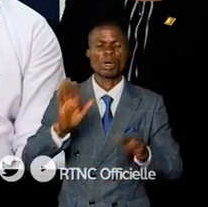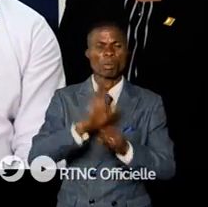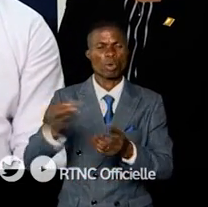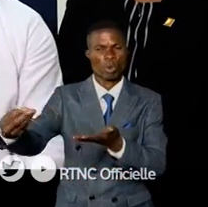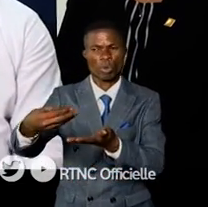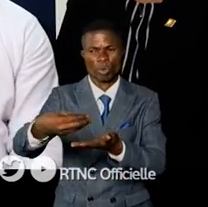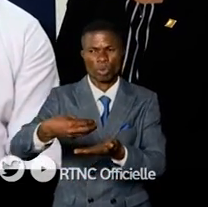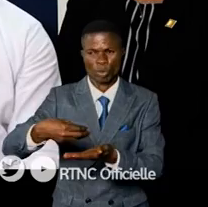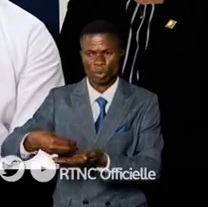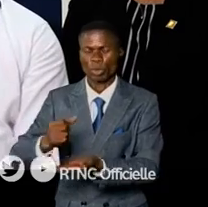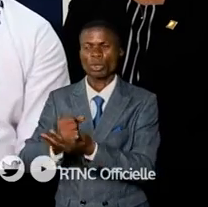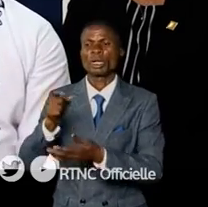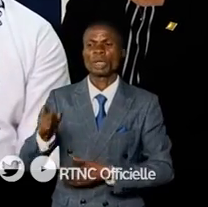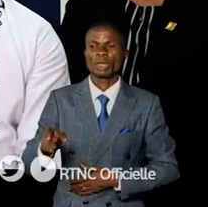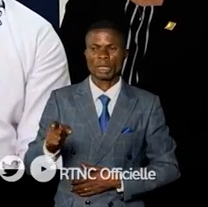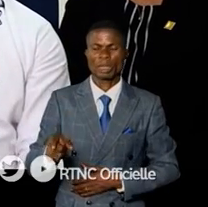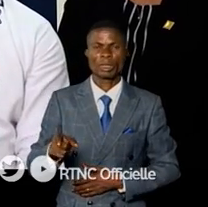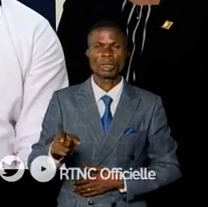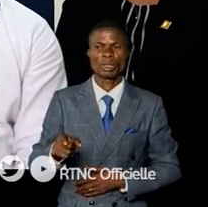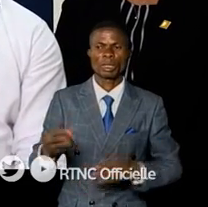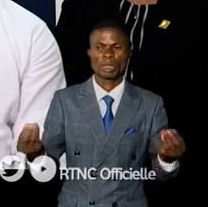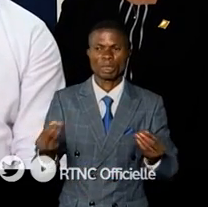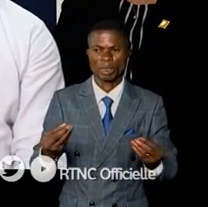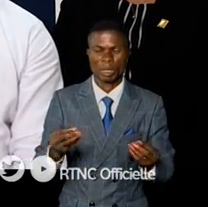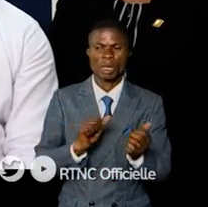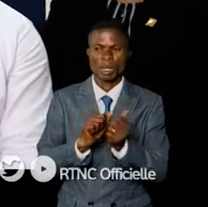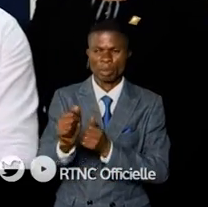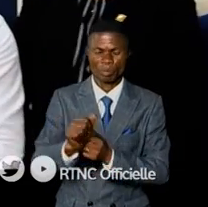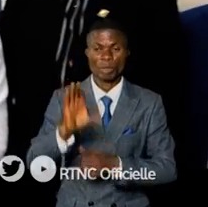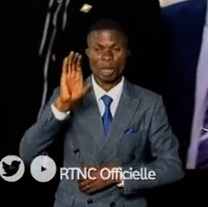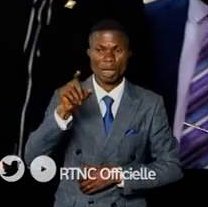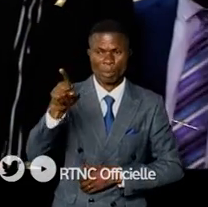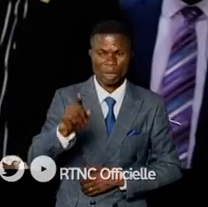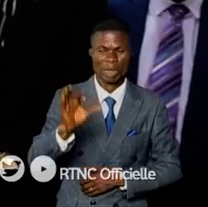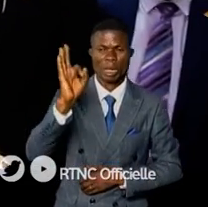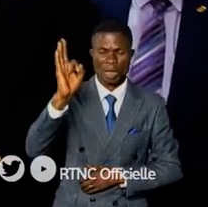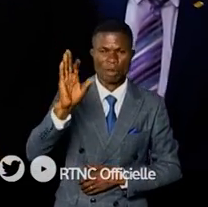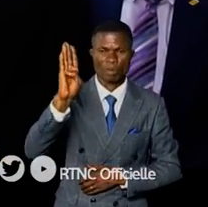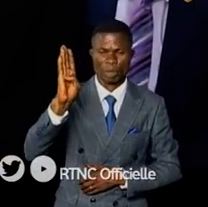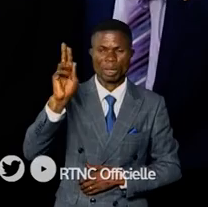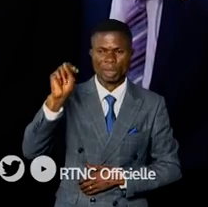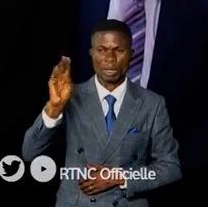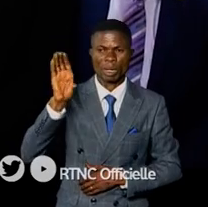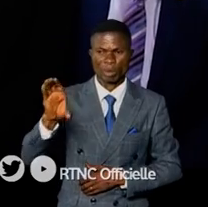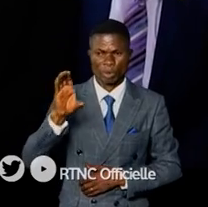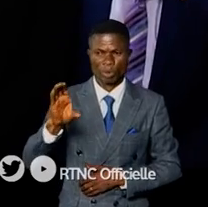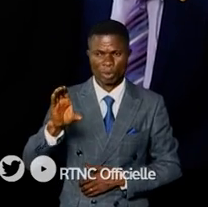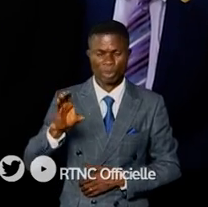cotisations devront désormais passer par FBN Bank. Donc ça, c'est une